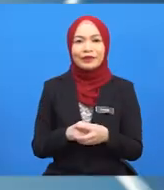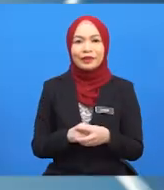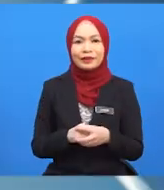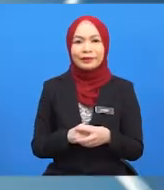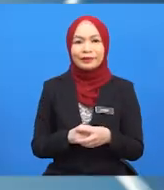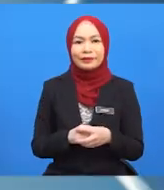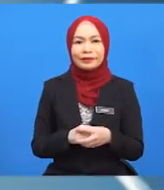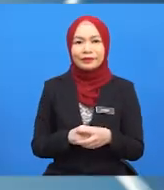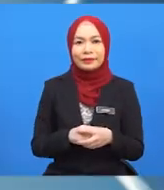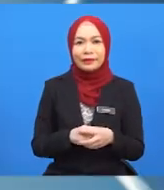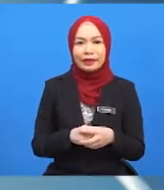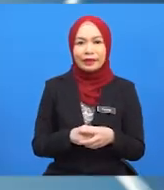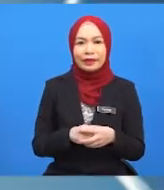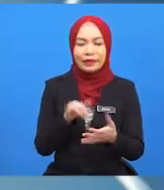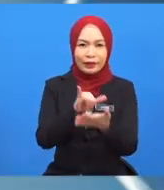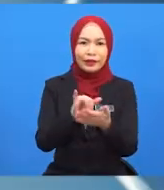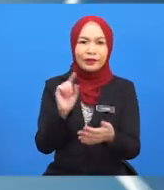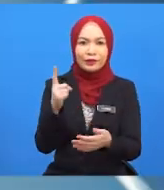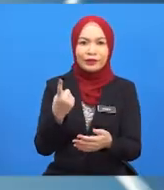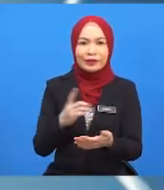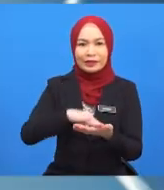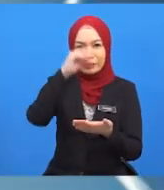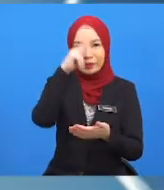Okey, sekian sahaja untuk sesi pembelajaran kita pada